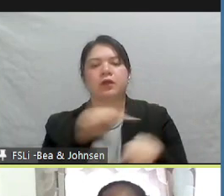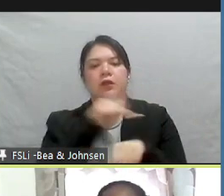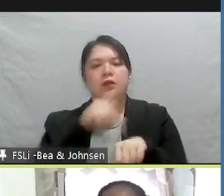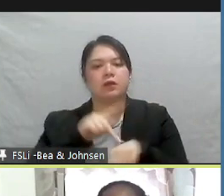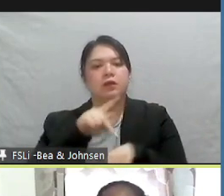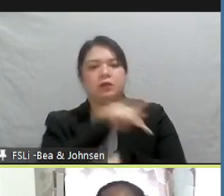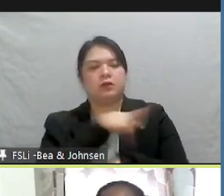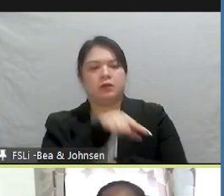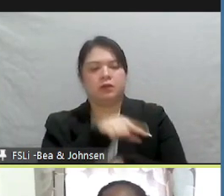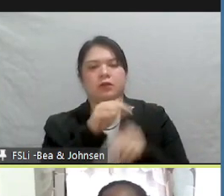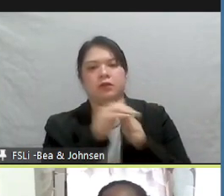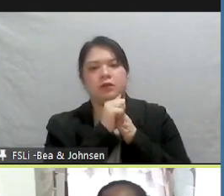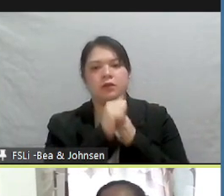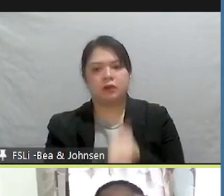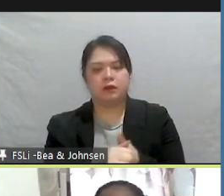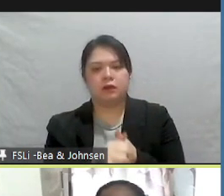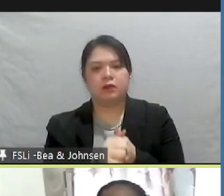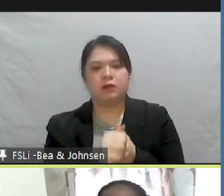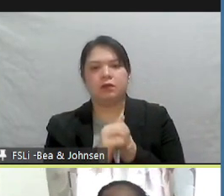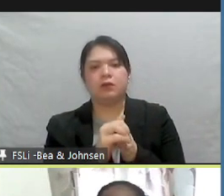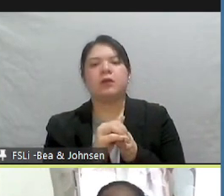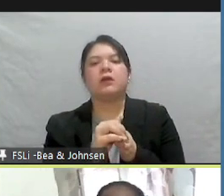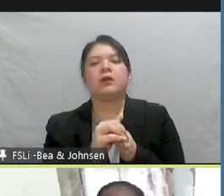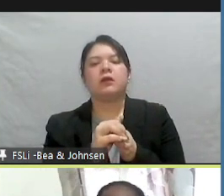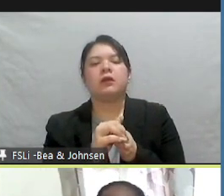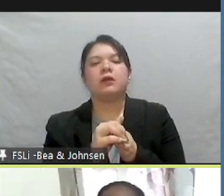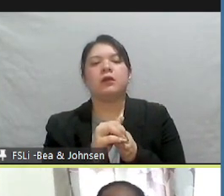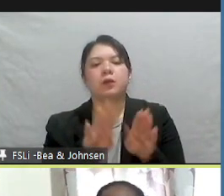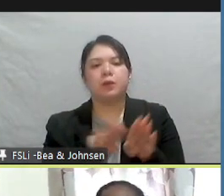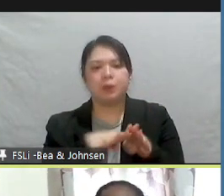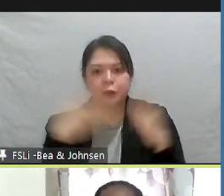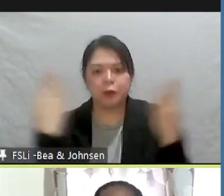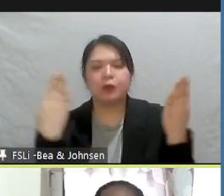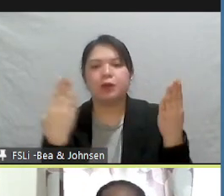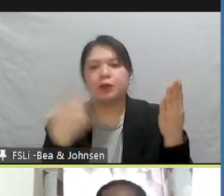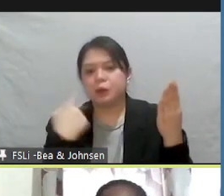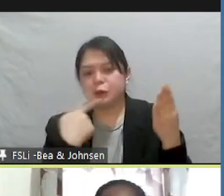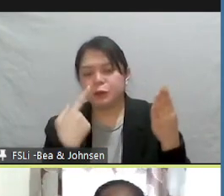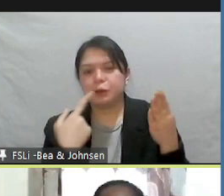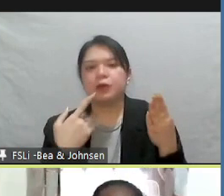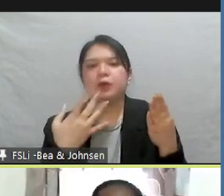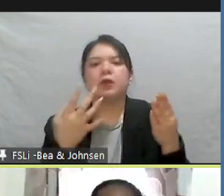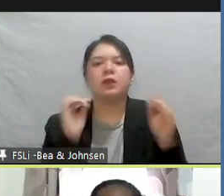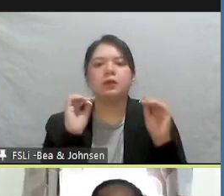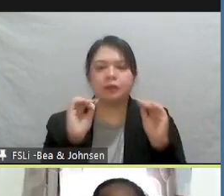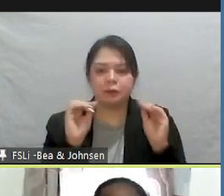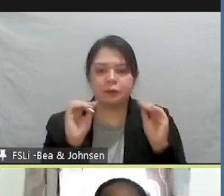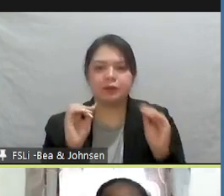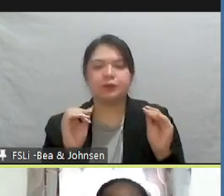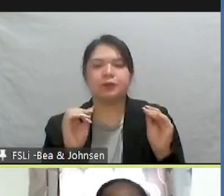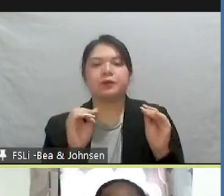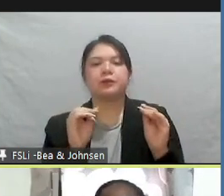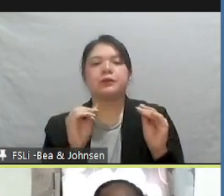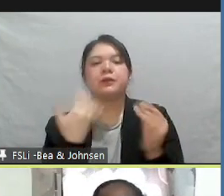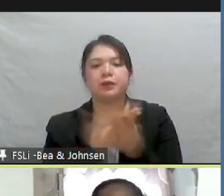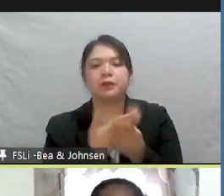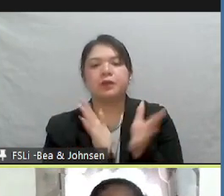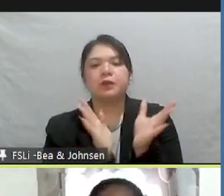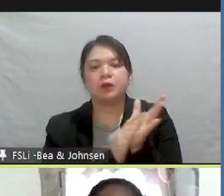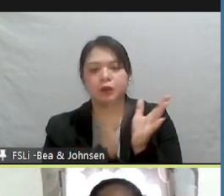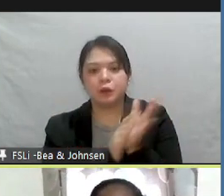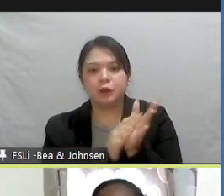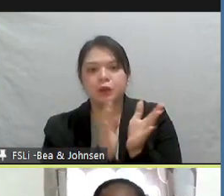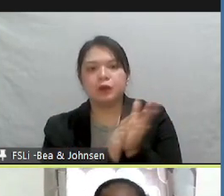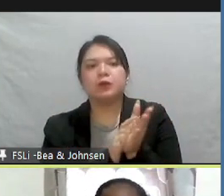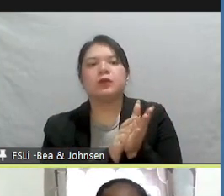sila talaga yung pangunahing nagpapasok doon sa eskwelahan. At pagdating po doon sa eskwelahan na kung